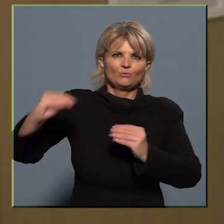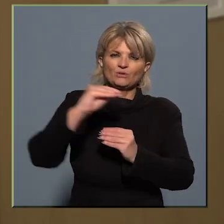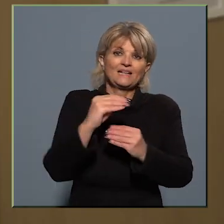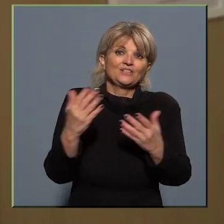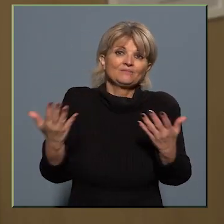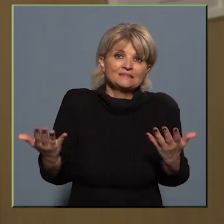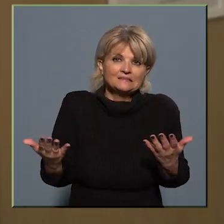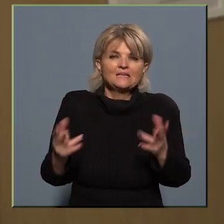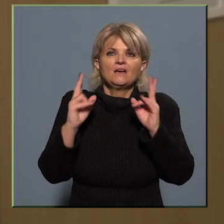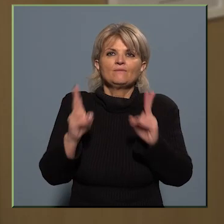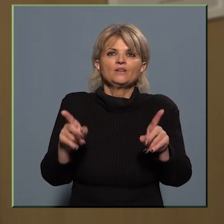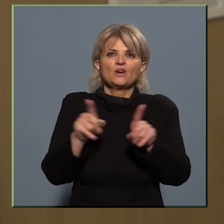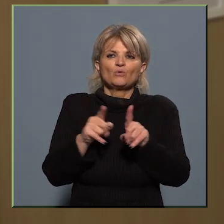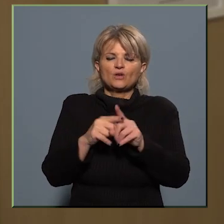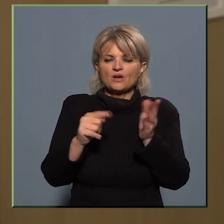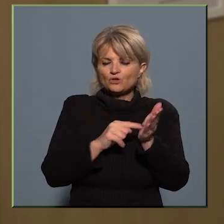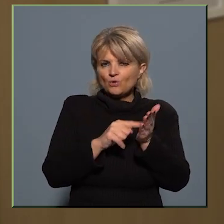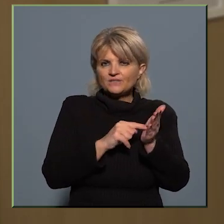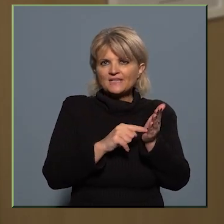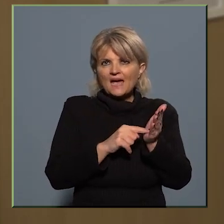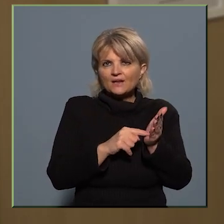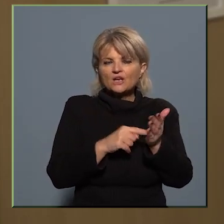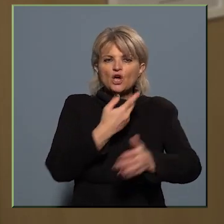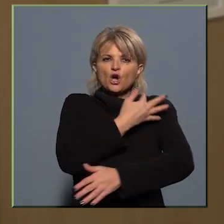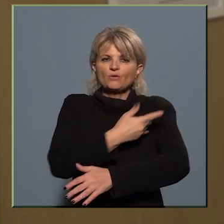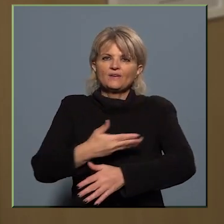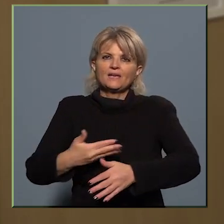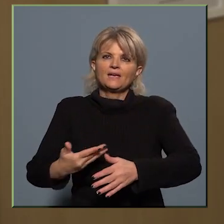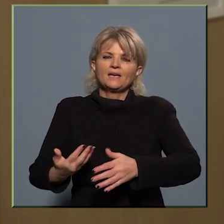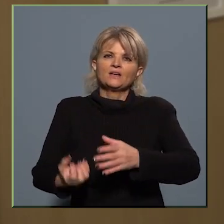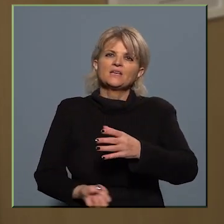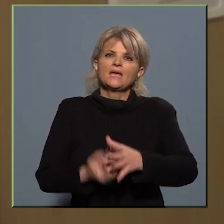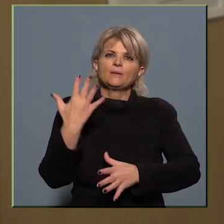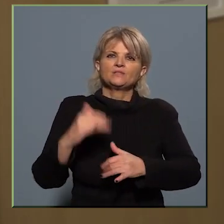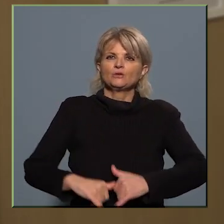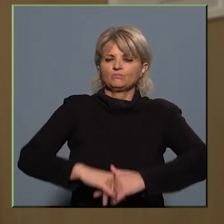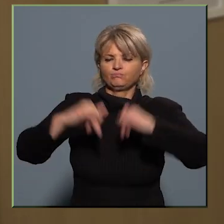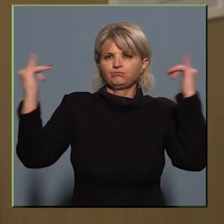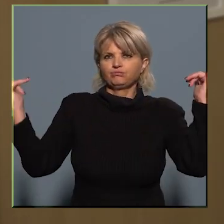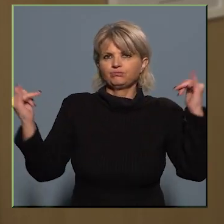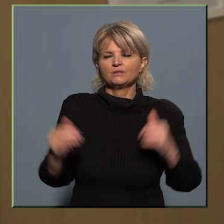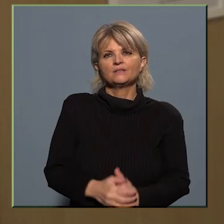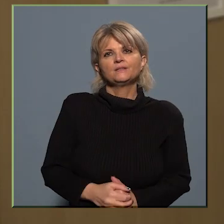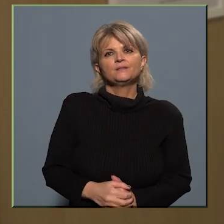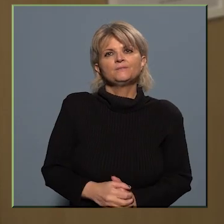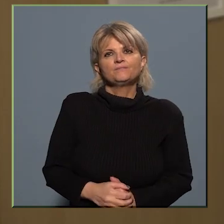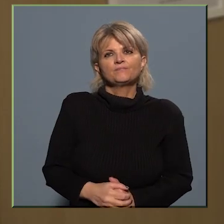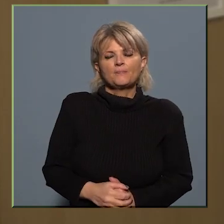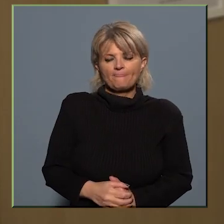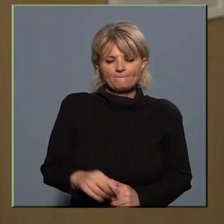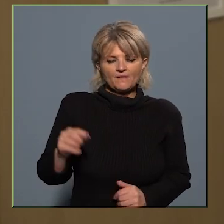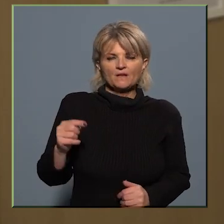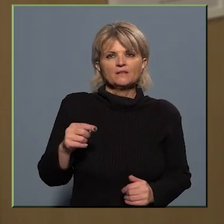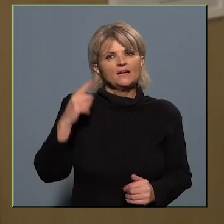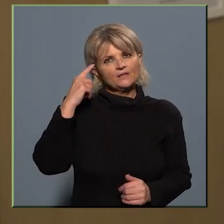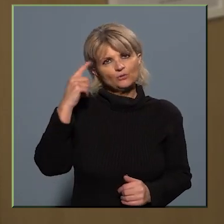között vannak is olyan gyógyszerek, amelyek a vérképzést fokozzák, vagy olyan betegségekben, ahol korábban vért kellett adnunk,